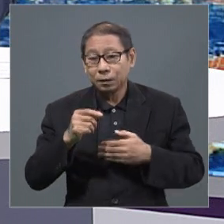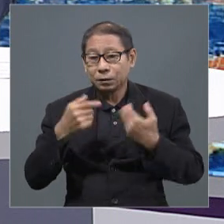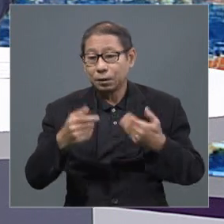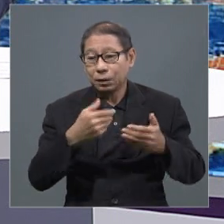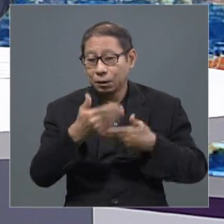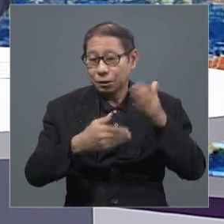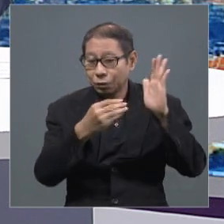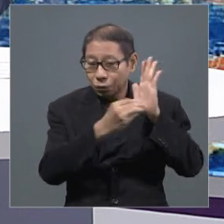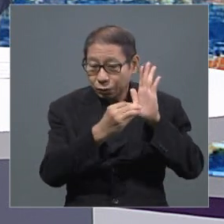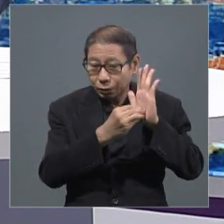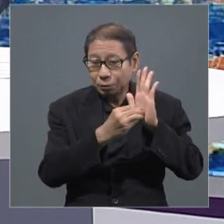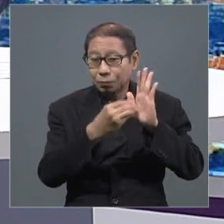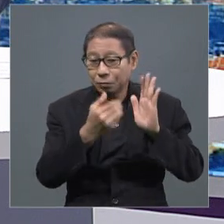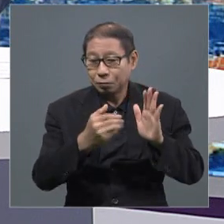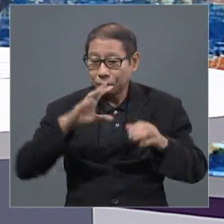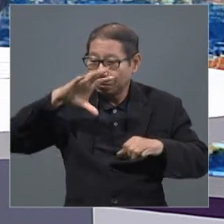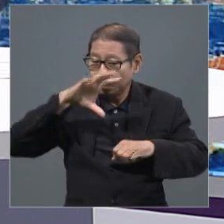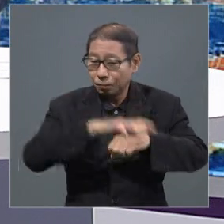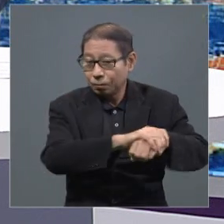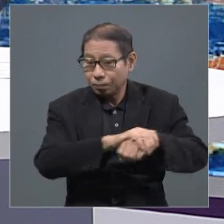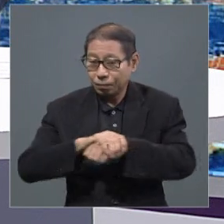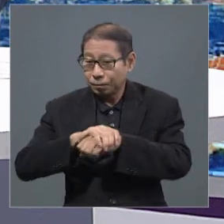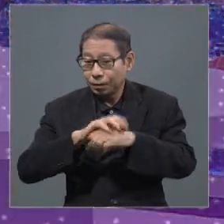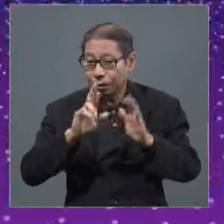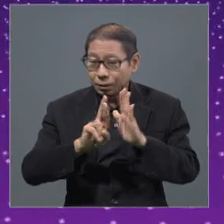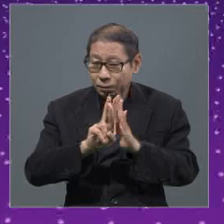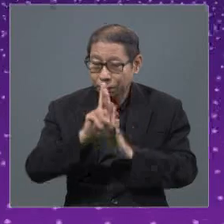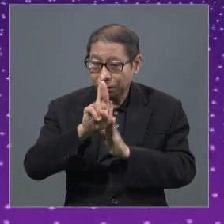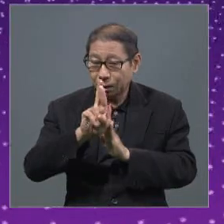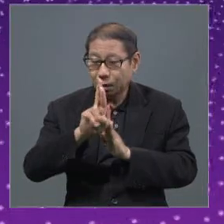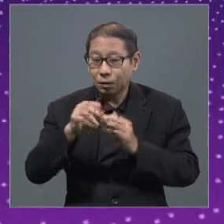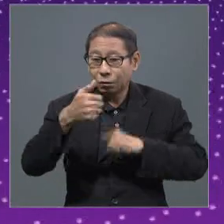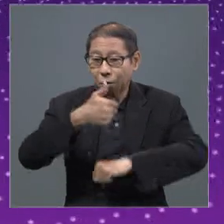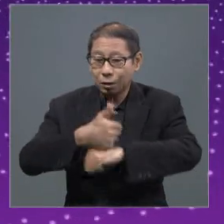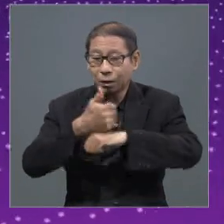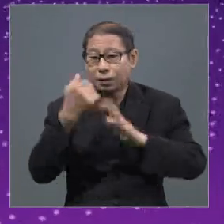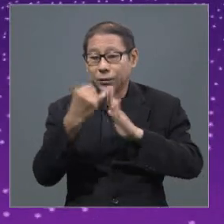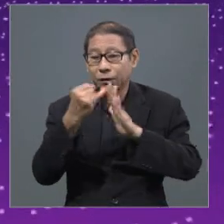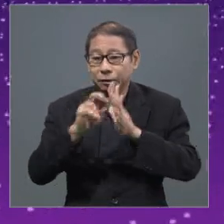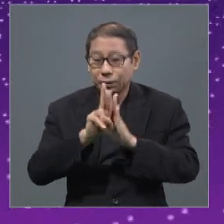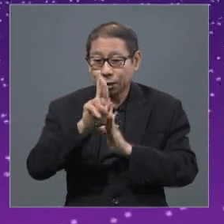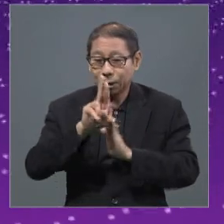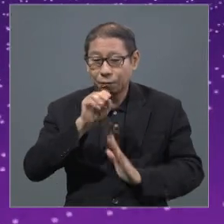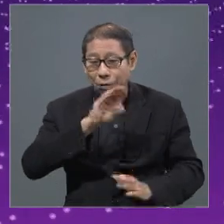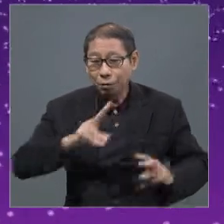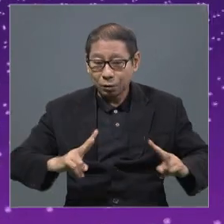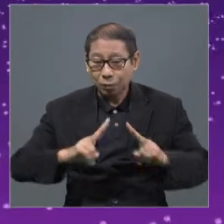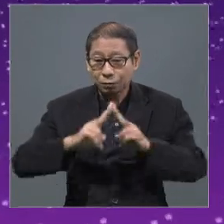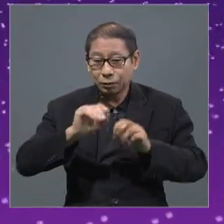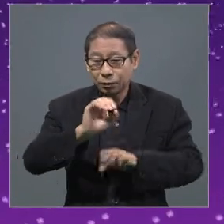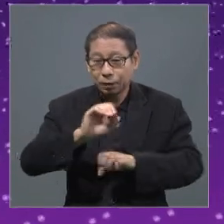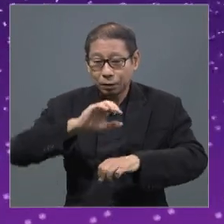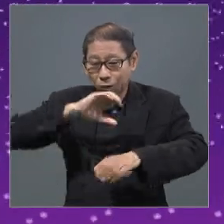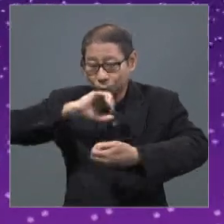เลยนะนะครับให้การบุกจับในครั้งนี้ที่จังหวัดเชียงรายซึ่งผู้ว่าราชการจังหวัดเชียงรายก็สั่งการให้ฝ่ายปกครองร่วมกับตำรวจ